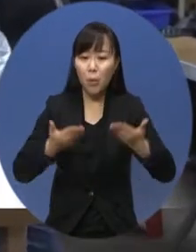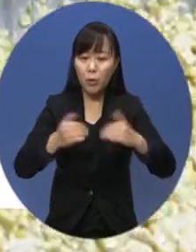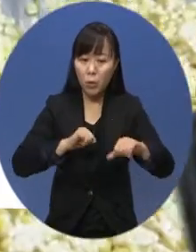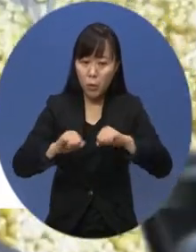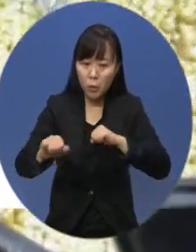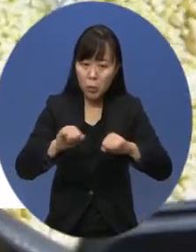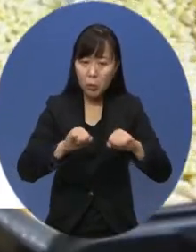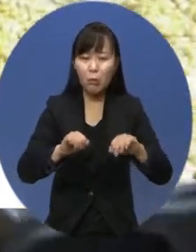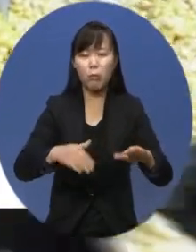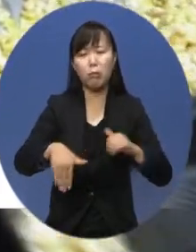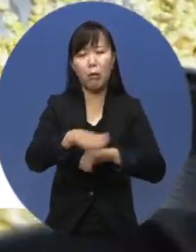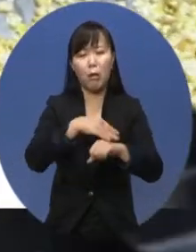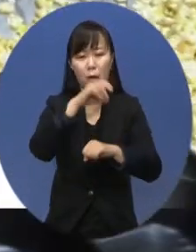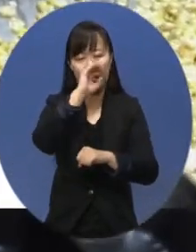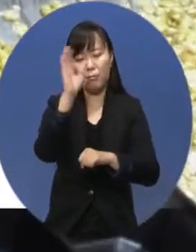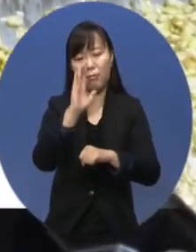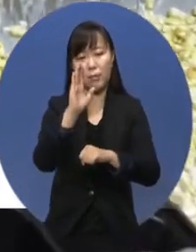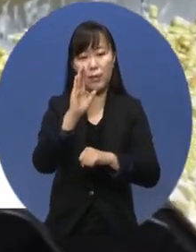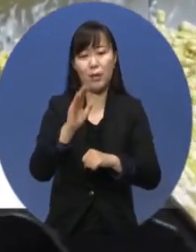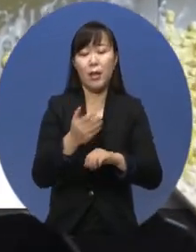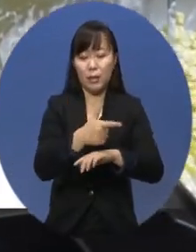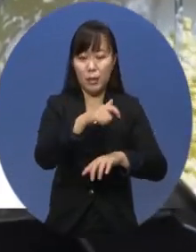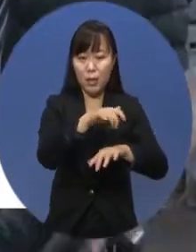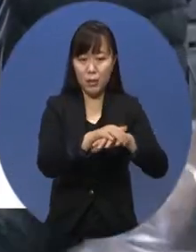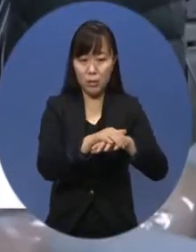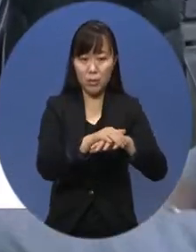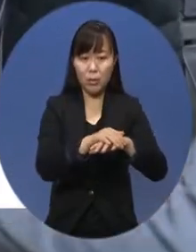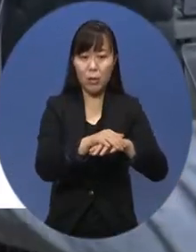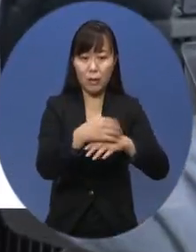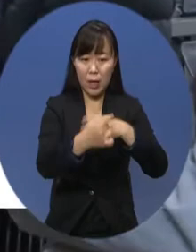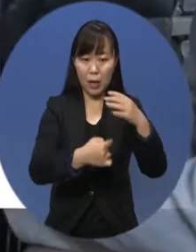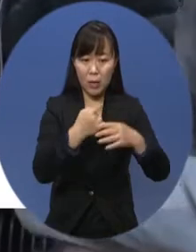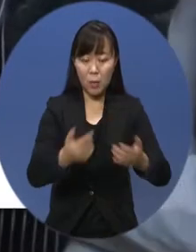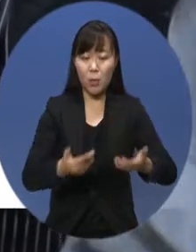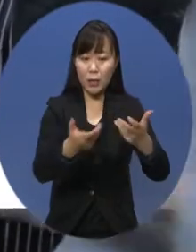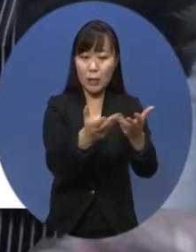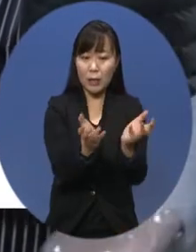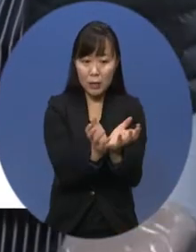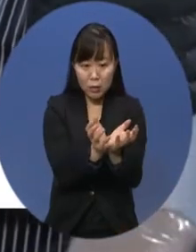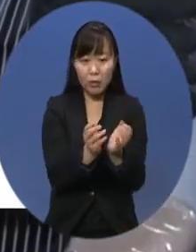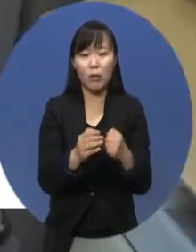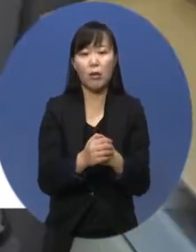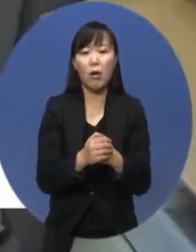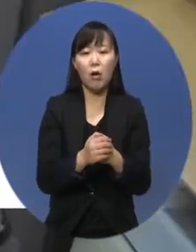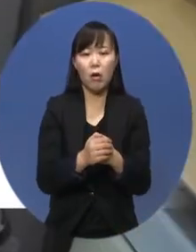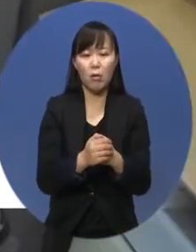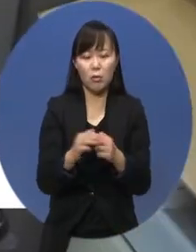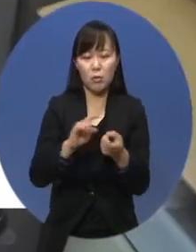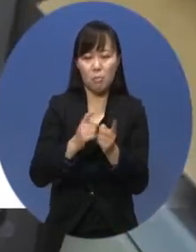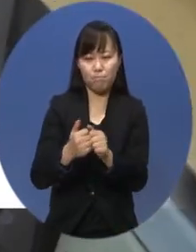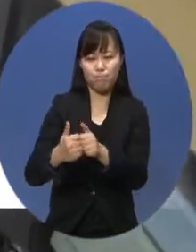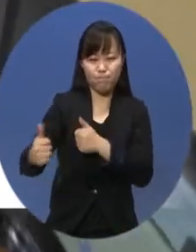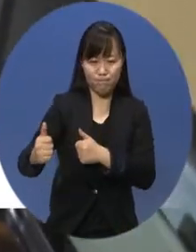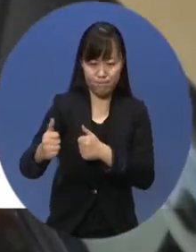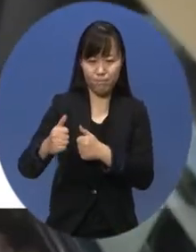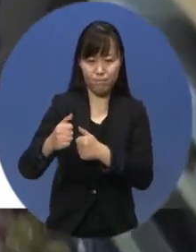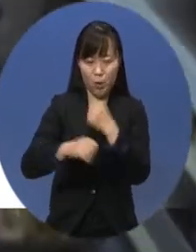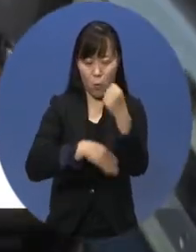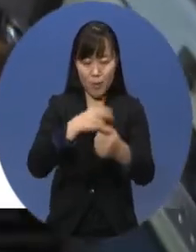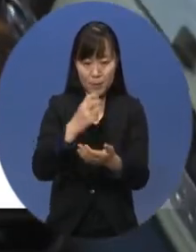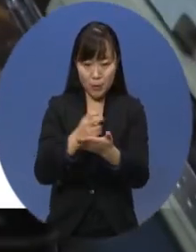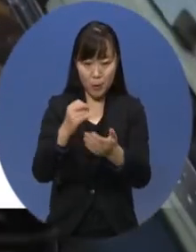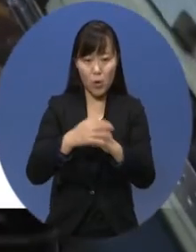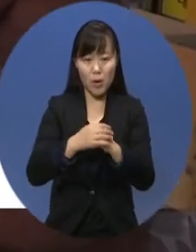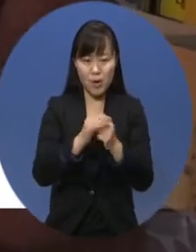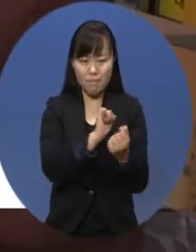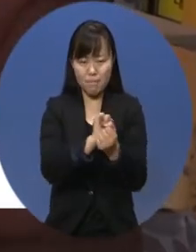활동이 원활하지 않은 상황에서 대전 사계절 서리서리 봉사단에서는 거리두기 원칙과 감염병 예방을